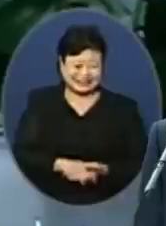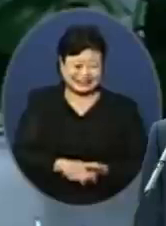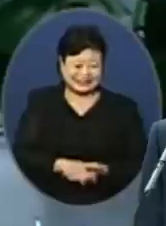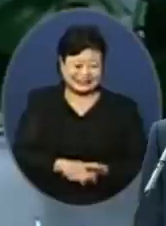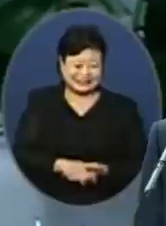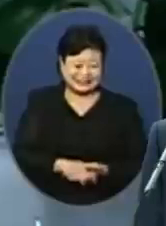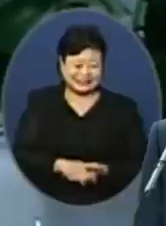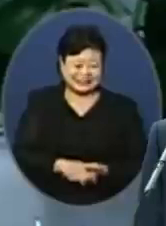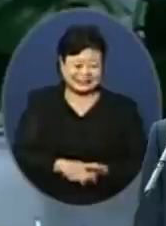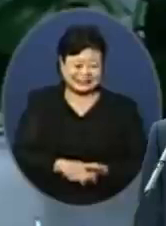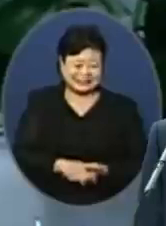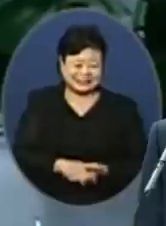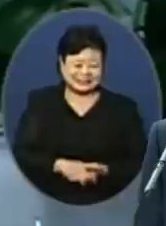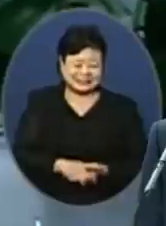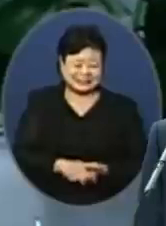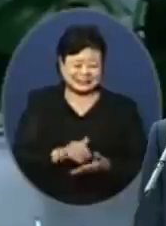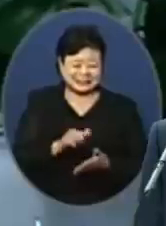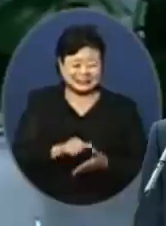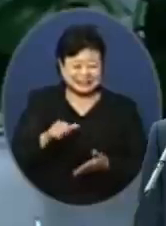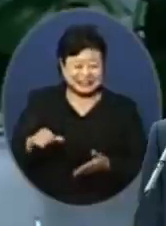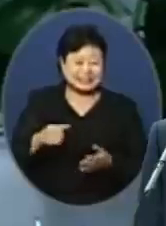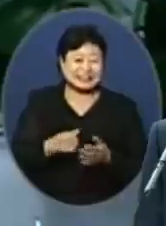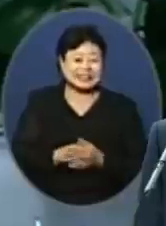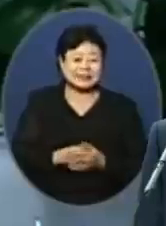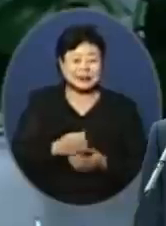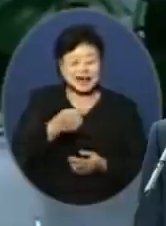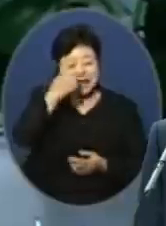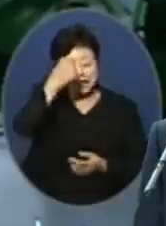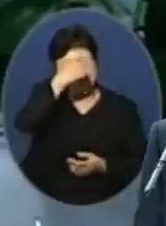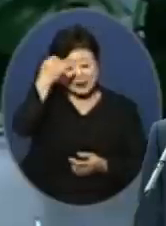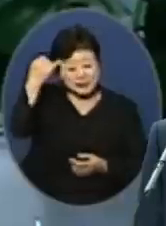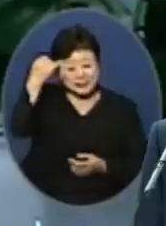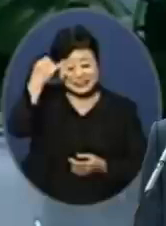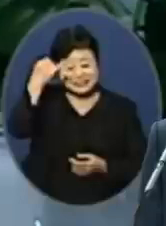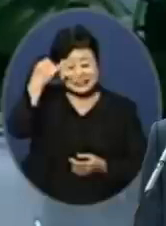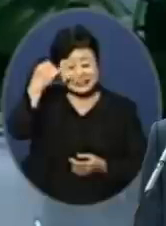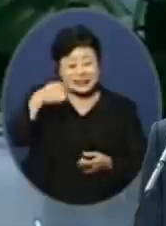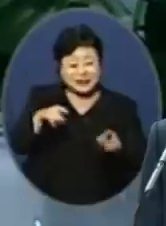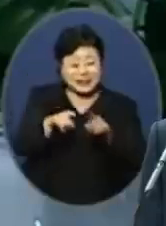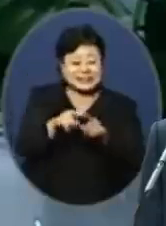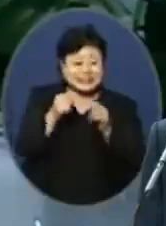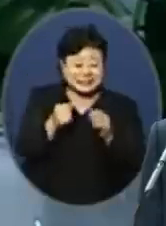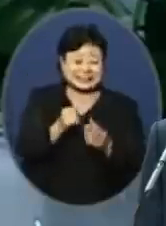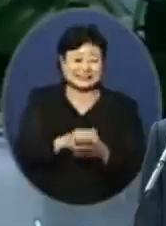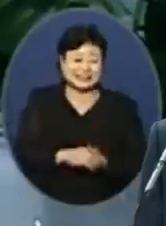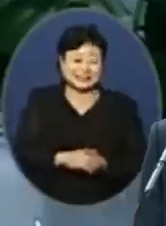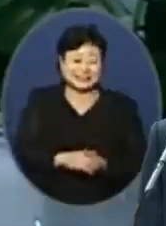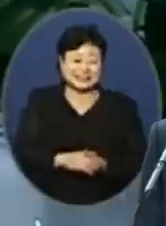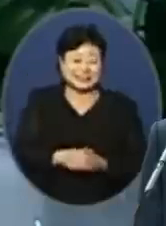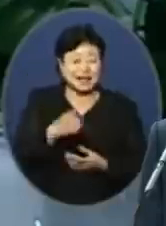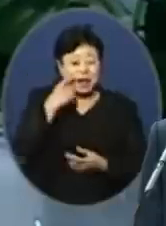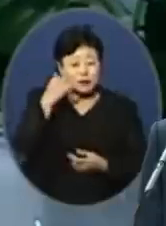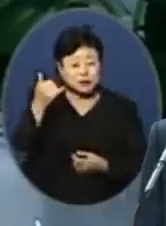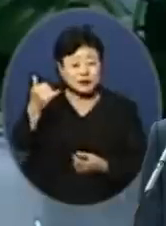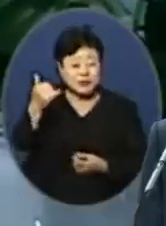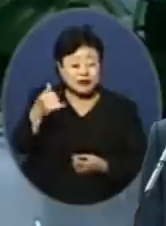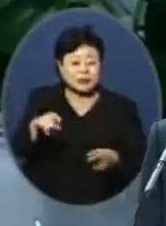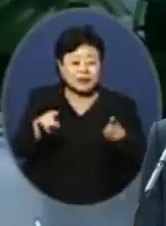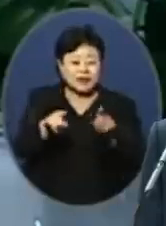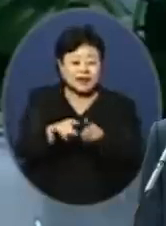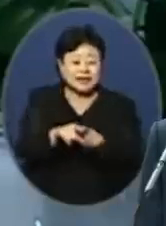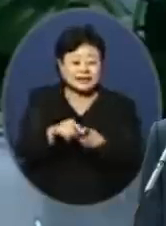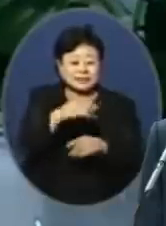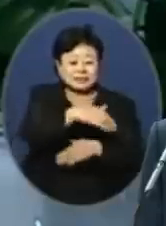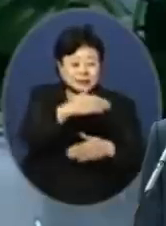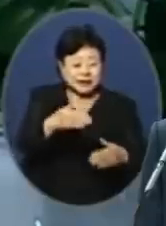난 맏아들이 되어서 우리 할아버지와 할머니하고 살았어요. 우리 어머니 아버지하고 같은